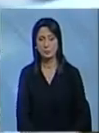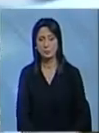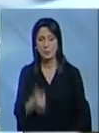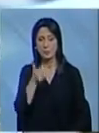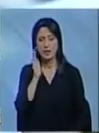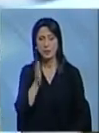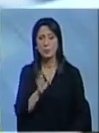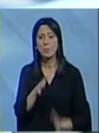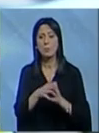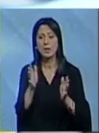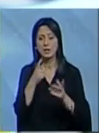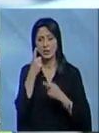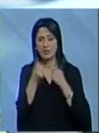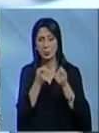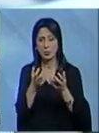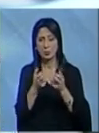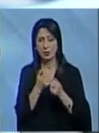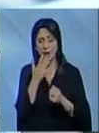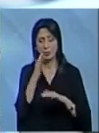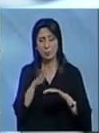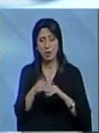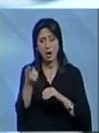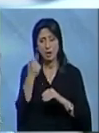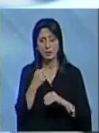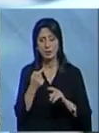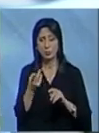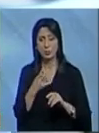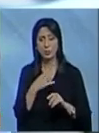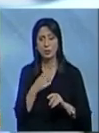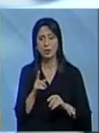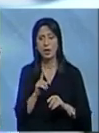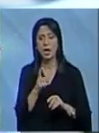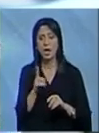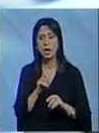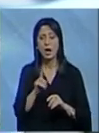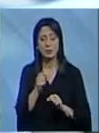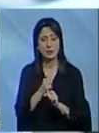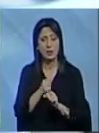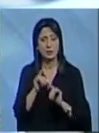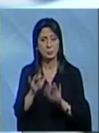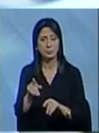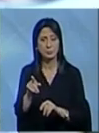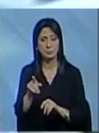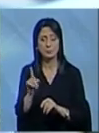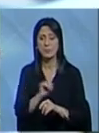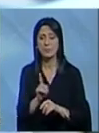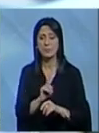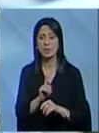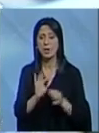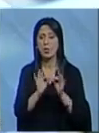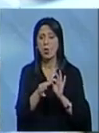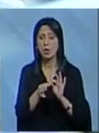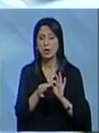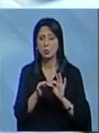კარგი იქნება თუ უფრო მეტ ინფორმაციას მივიღებით ეროვნული ბანკისგან, თუ რა ქმედებებს აპირებს, რა